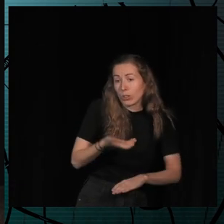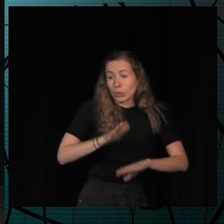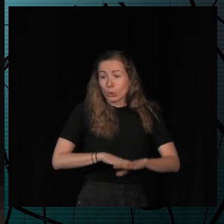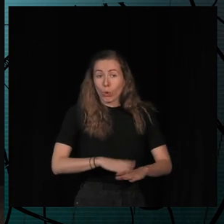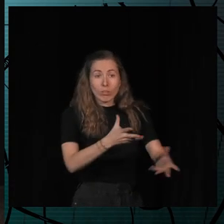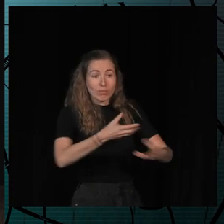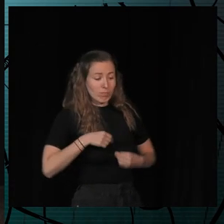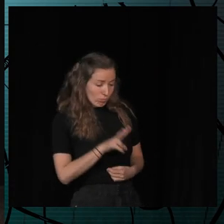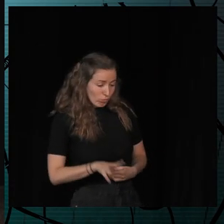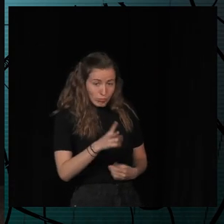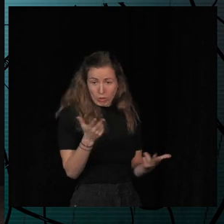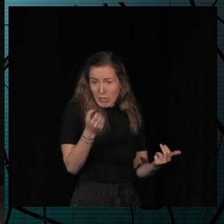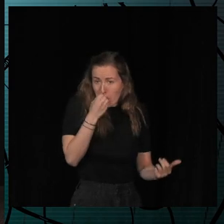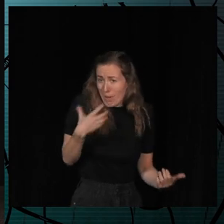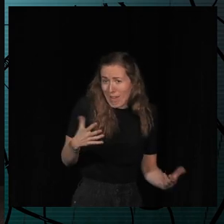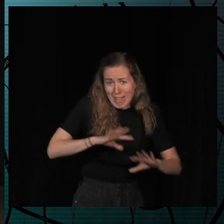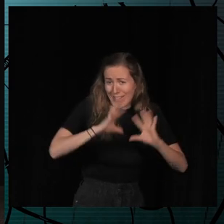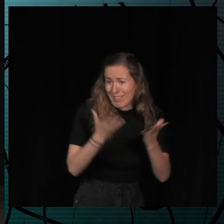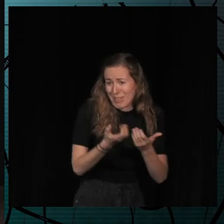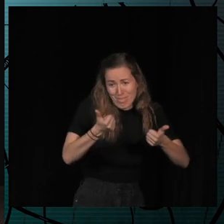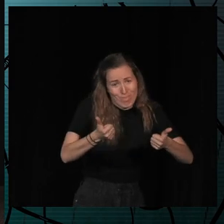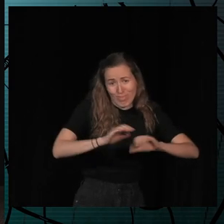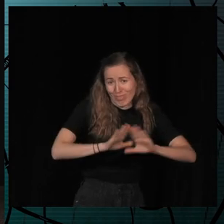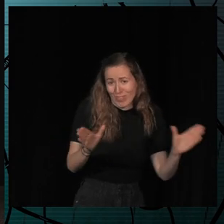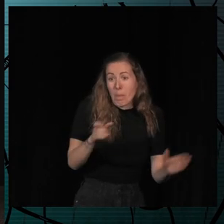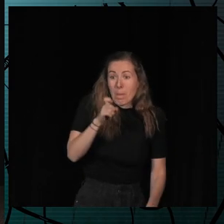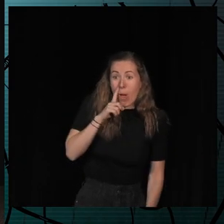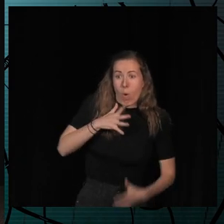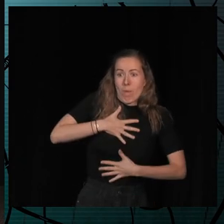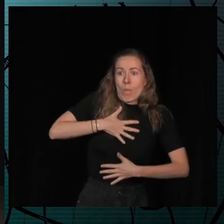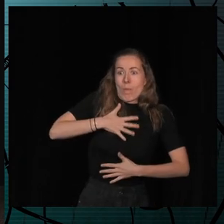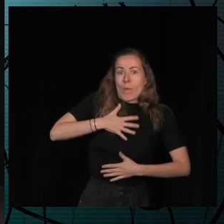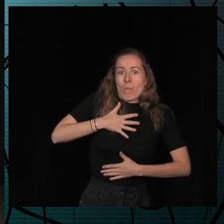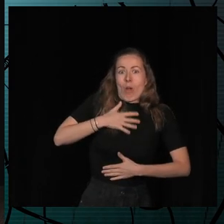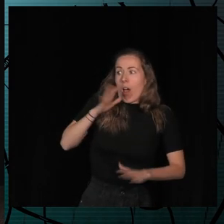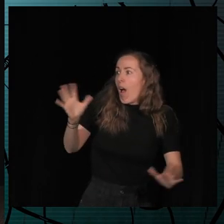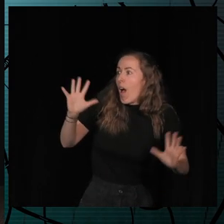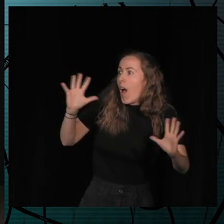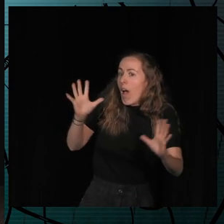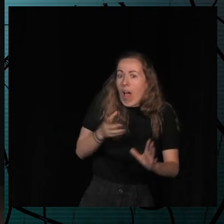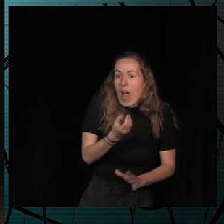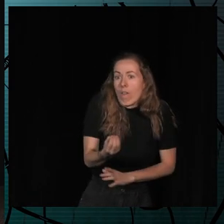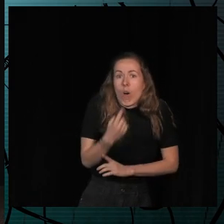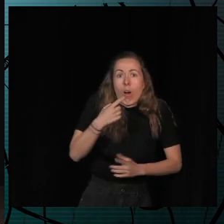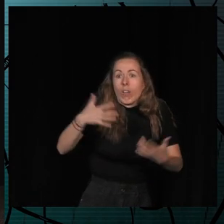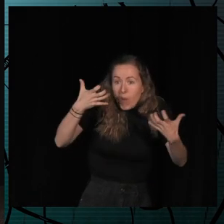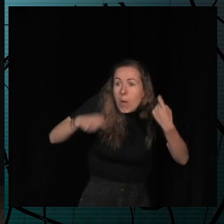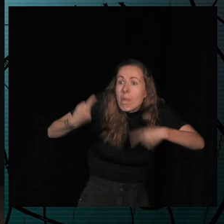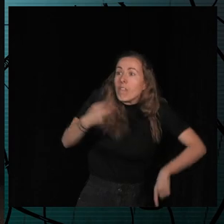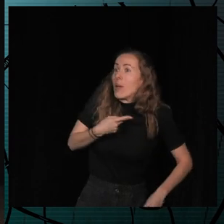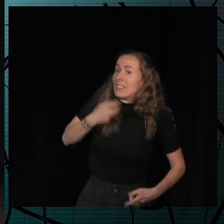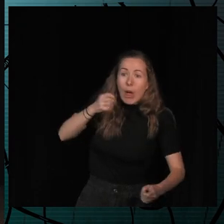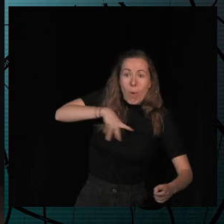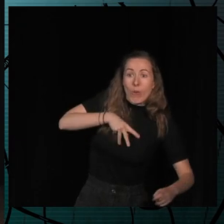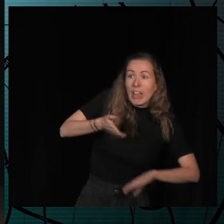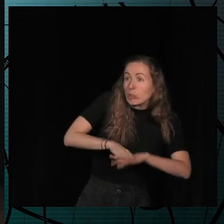très mal parce que les parents ont très très peur au secours mon enfant va pas devenir avocat auou médecin comme prévu parce